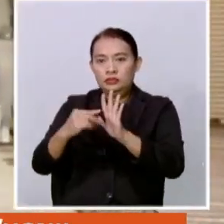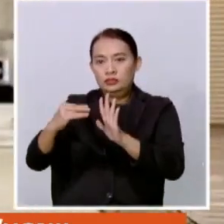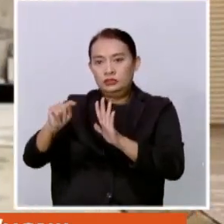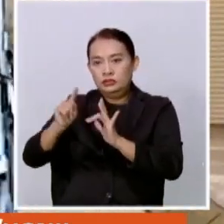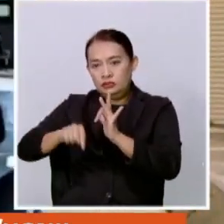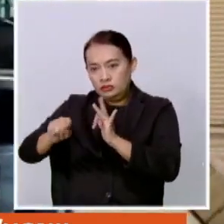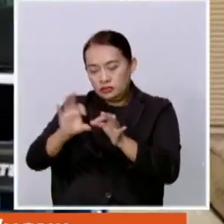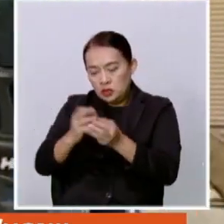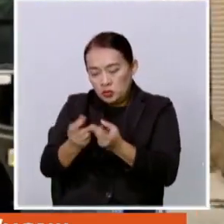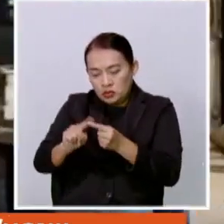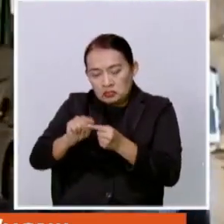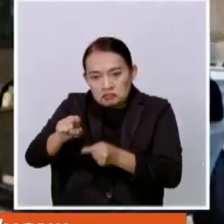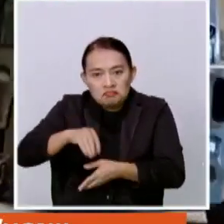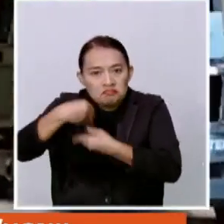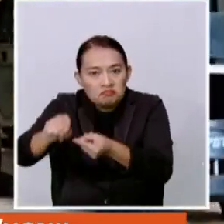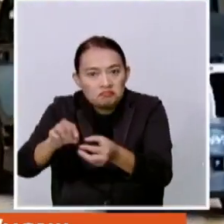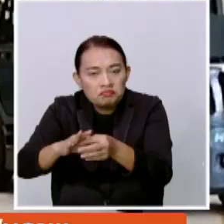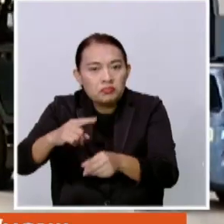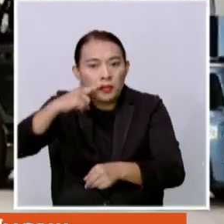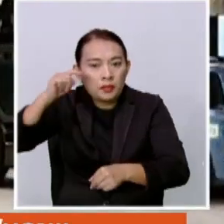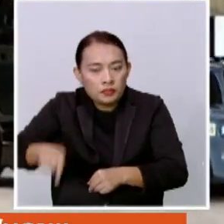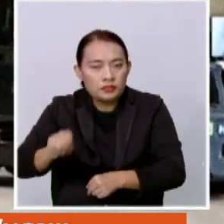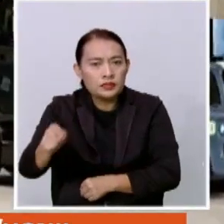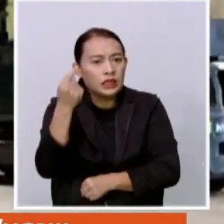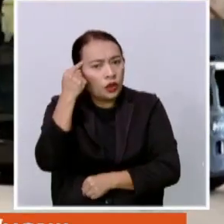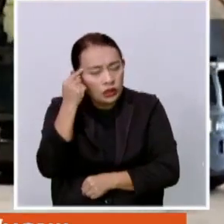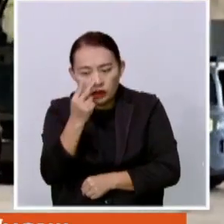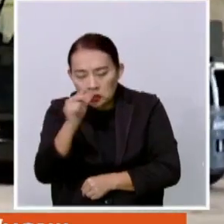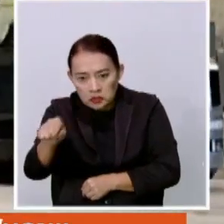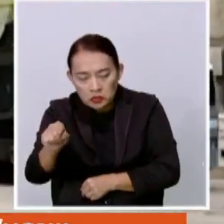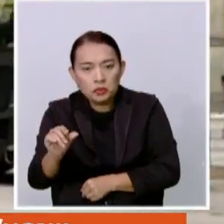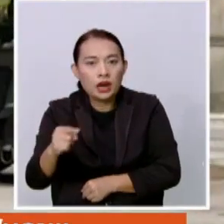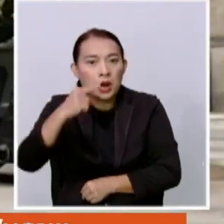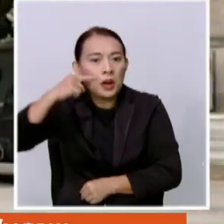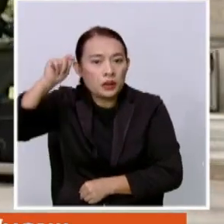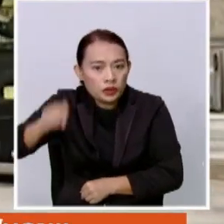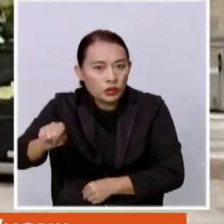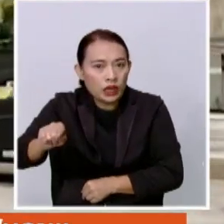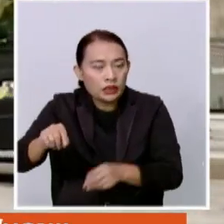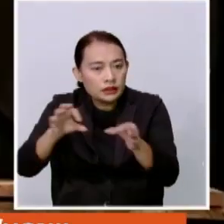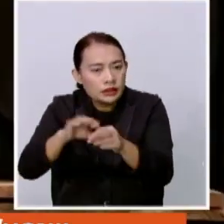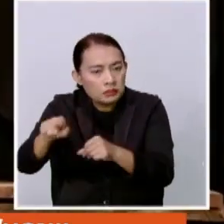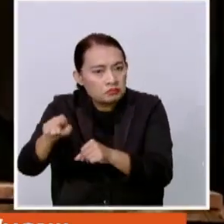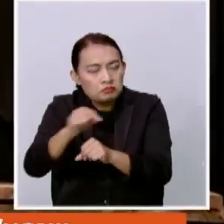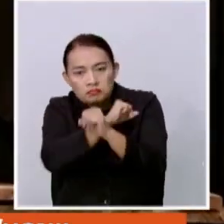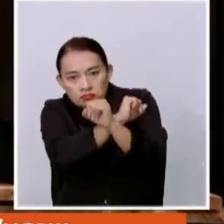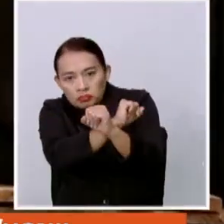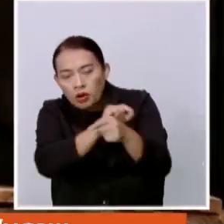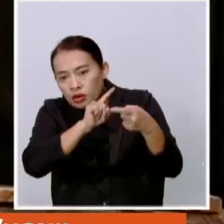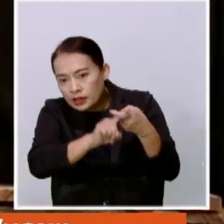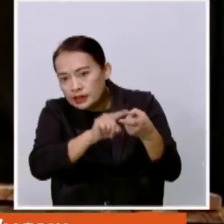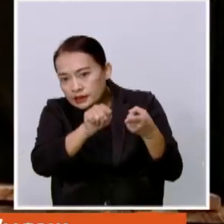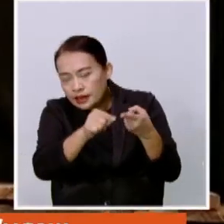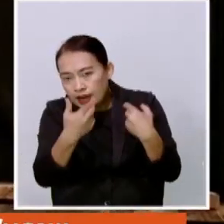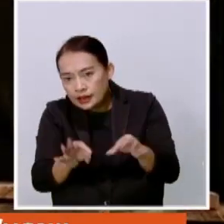การส่งอาวุธให้ยูเครนดังนั้นนาโต้จะต้องแน่ใจว่ายูเครนสามารถรับมือกับปฏิบัติการของรัสเซียได้และส